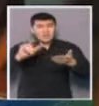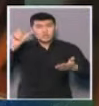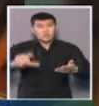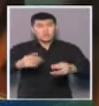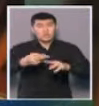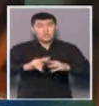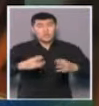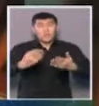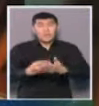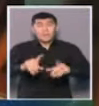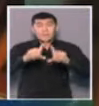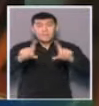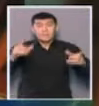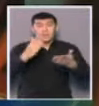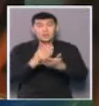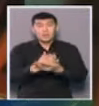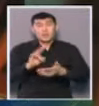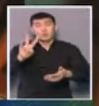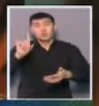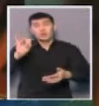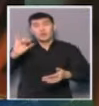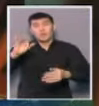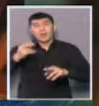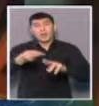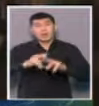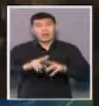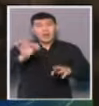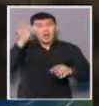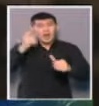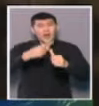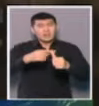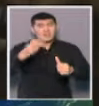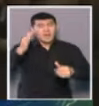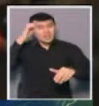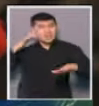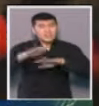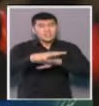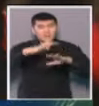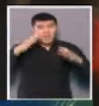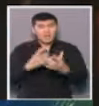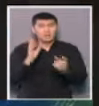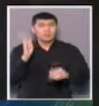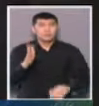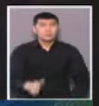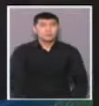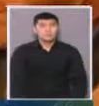тележурналистикасының тұтас бір мектебі барда Нұртілеу Иманғалиұлының есімі ел есінен өшпейді.